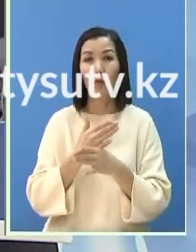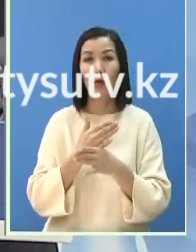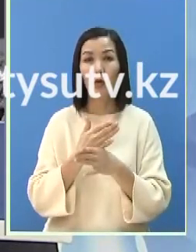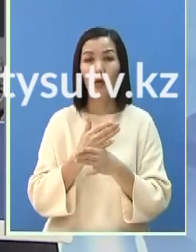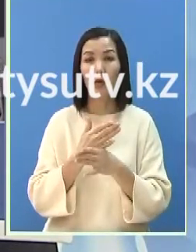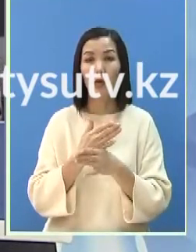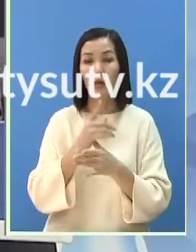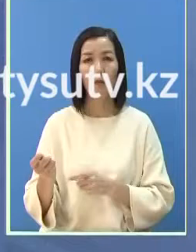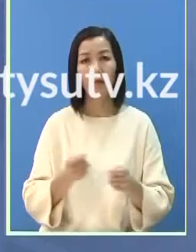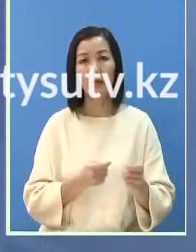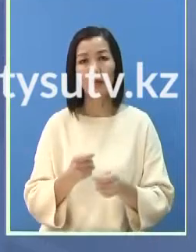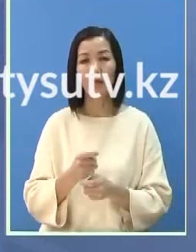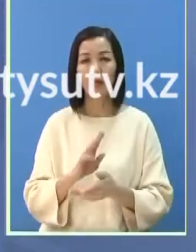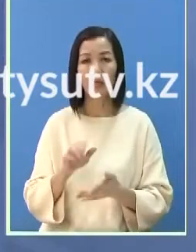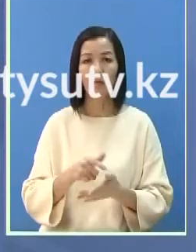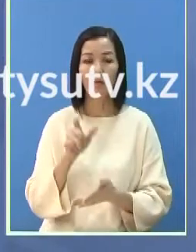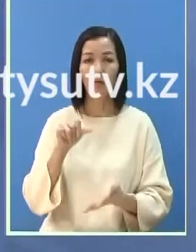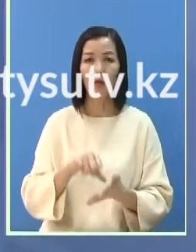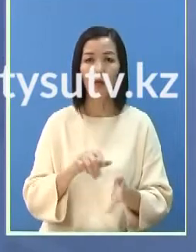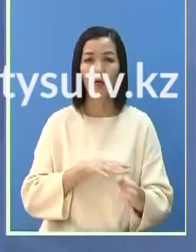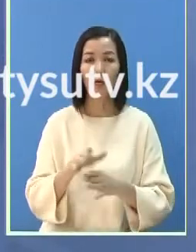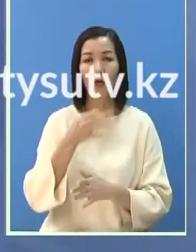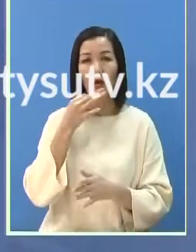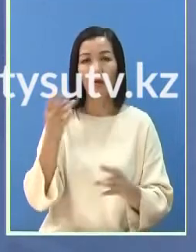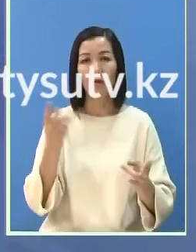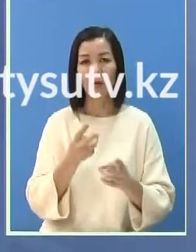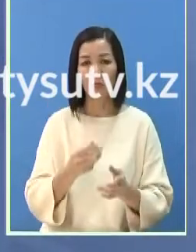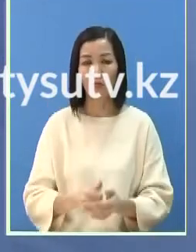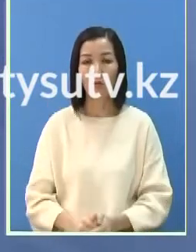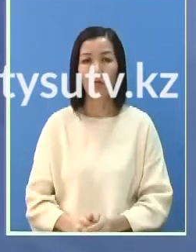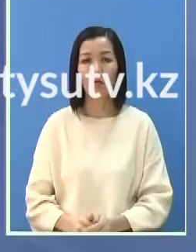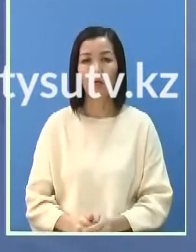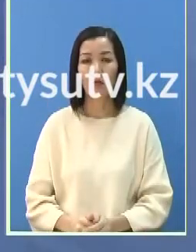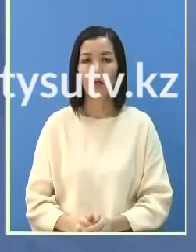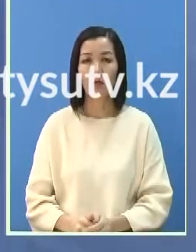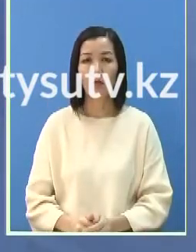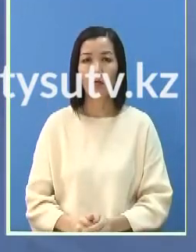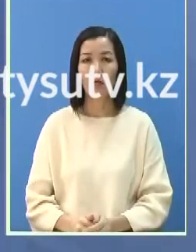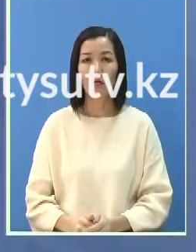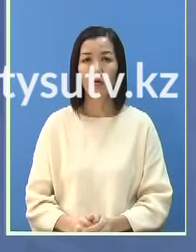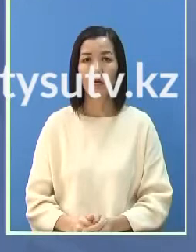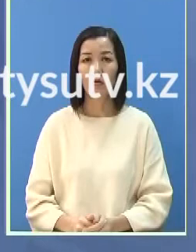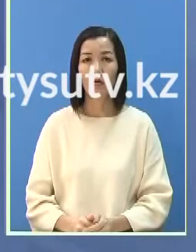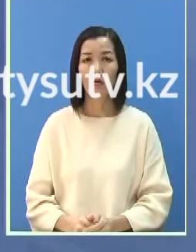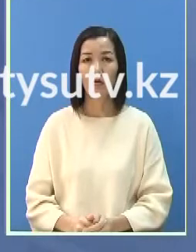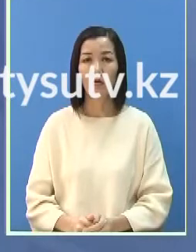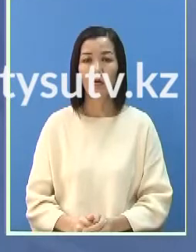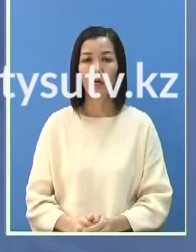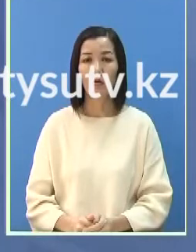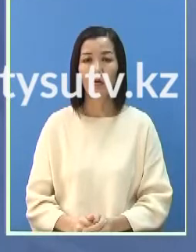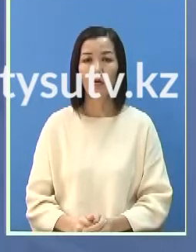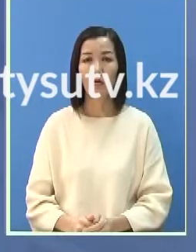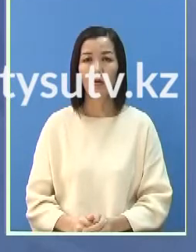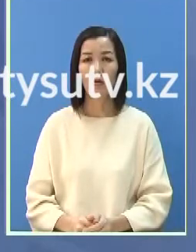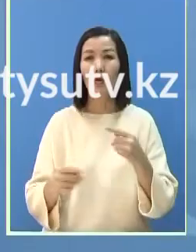Өздерінің сақтандыру полистері арқылы өздерінің келтірілген шығындарын өтеп алуға болады. Жалпы өңірде шағын және орта